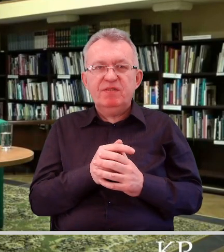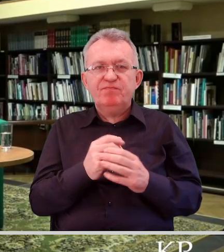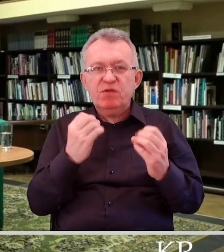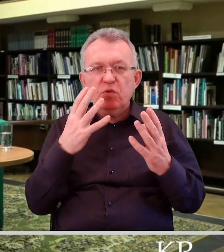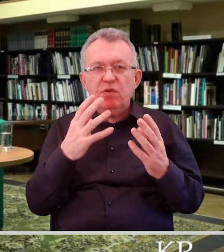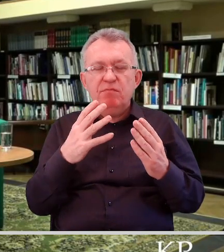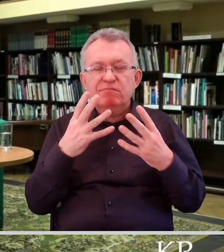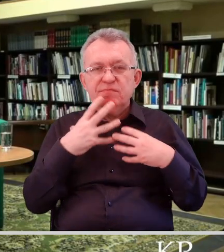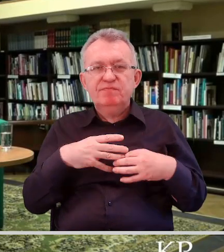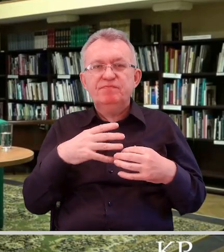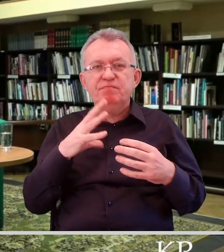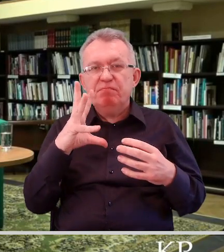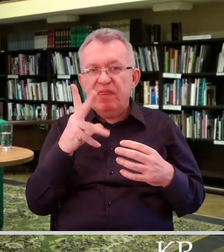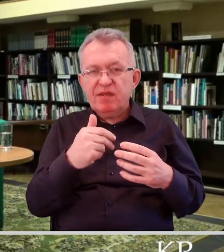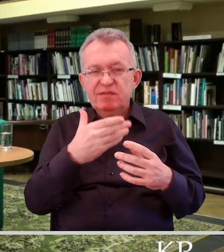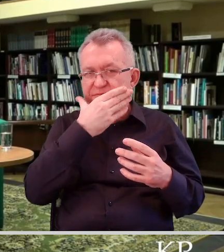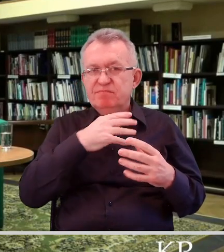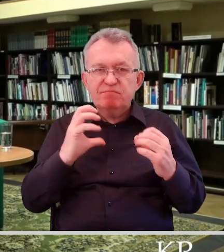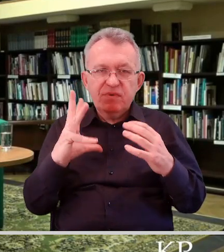kultu piękna, czy terroru piękna,